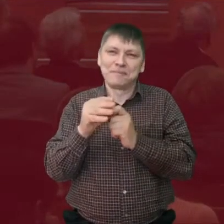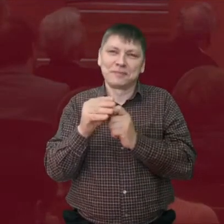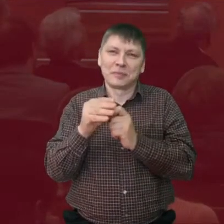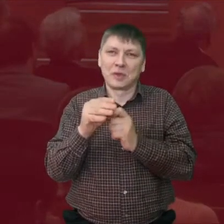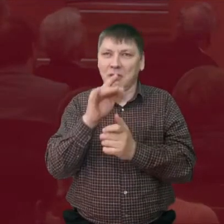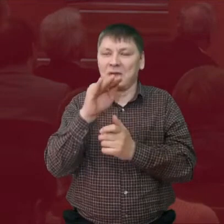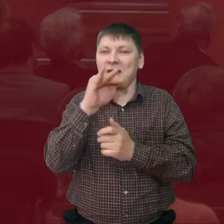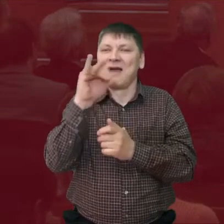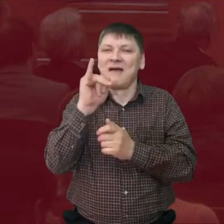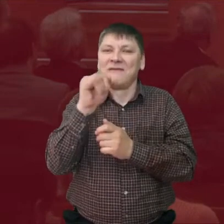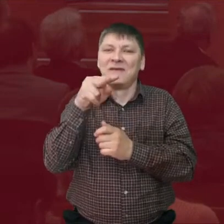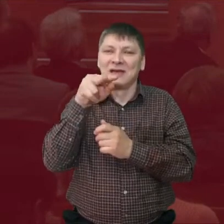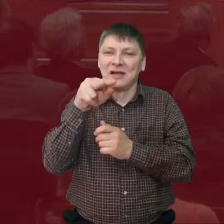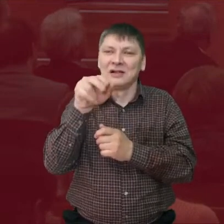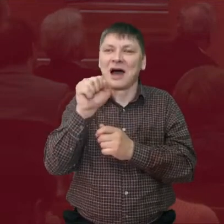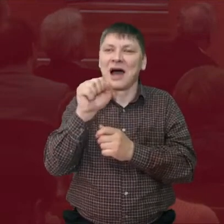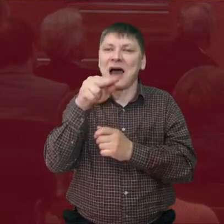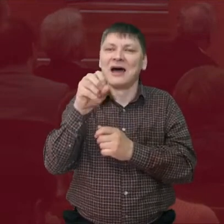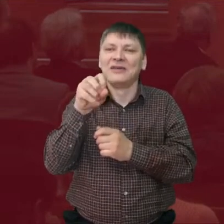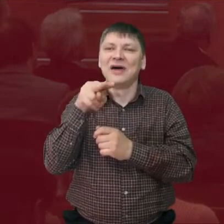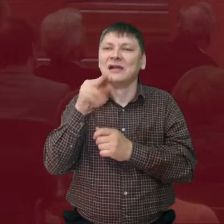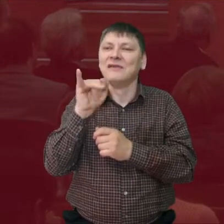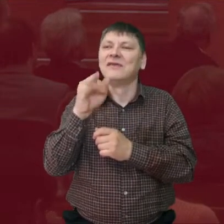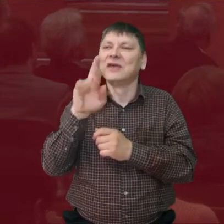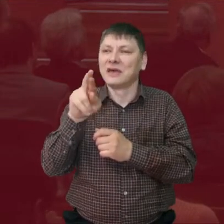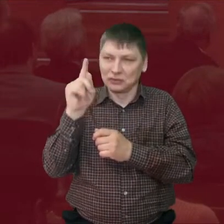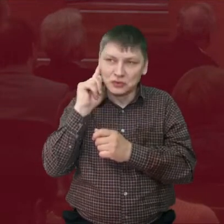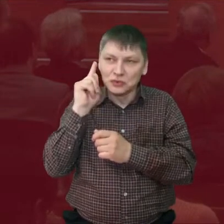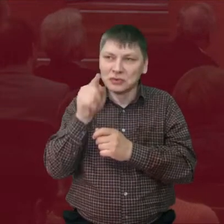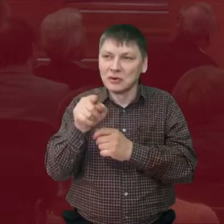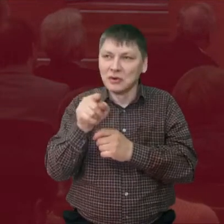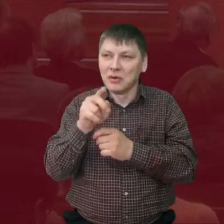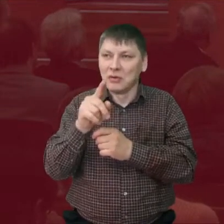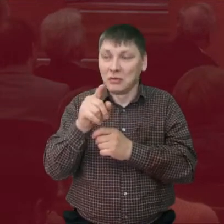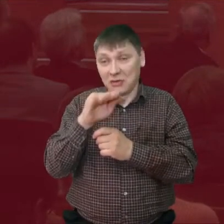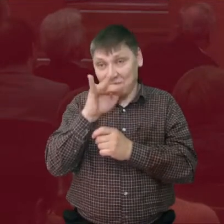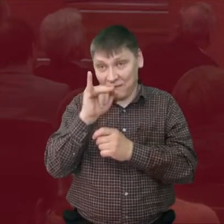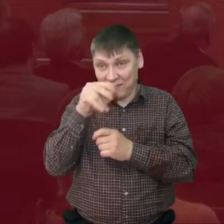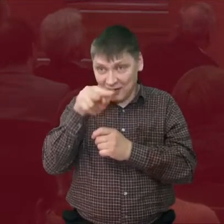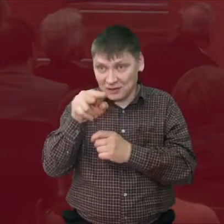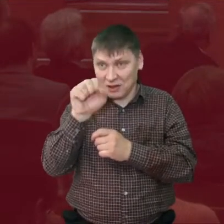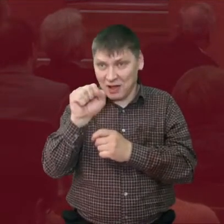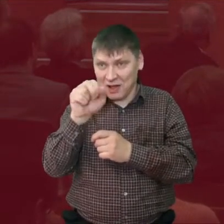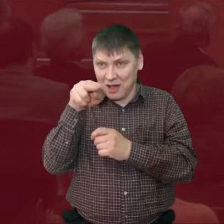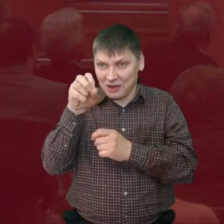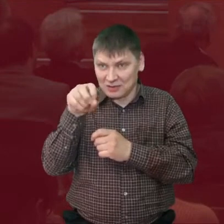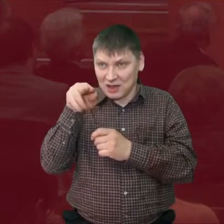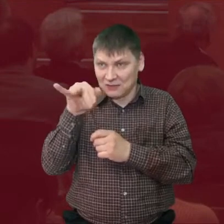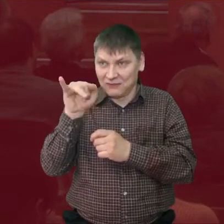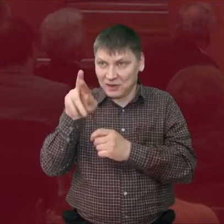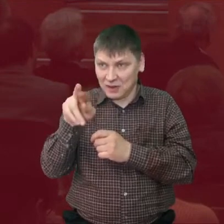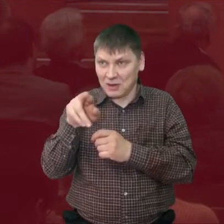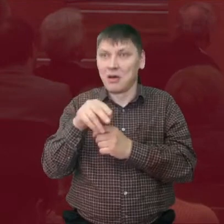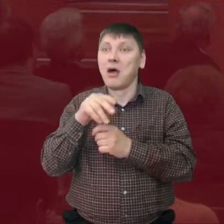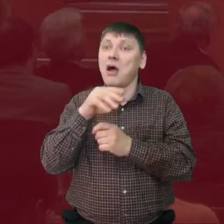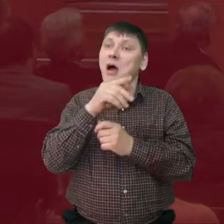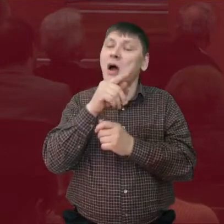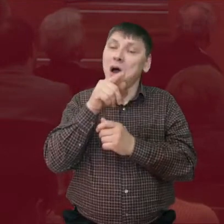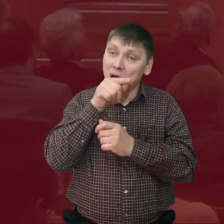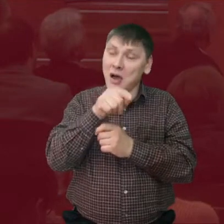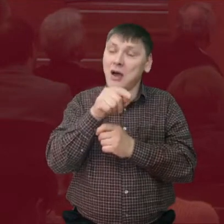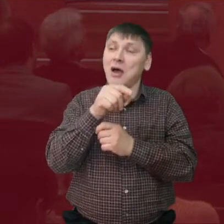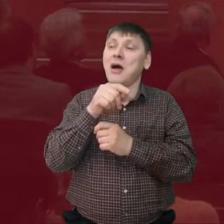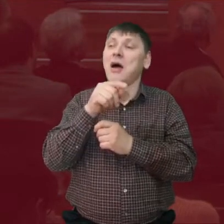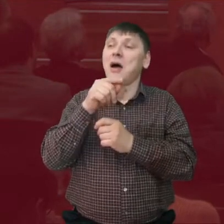название города было, это Филадельфия. Вот что дословно переводится как «братская любовь». Филио – любовь, аделфос – это брат по-гречески.